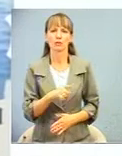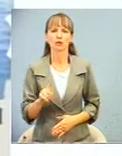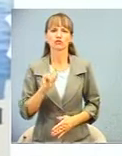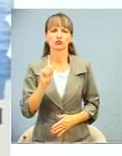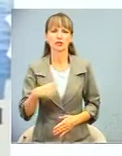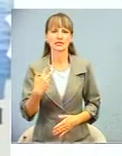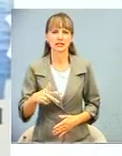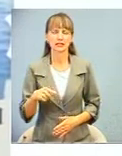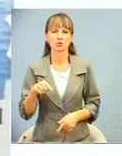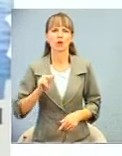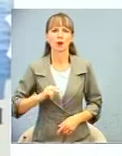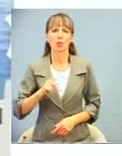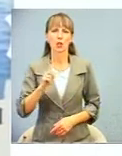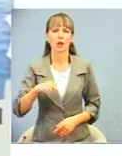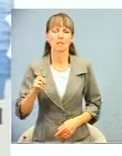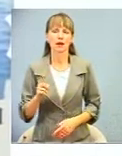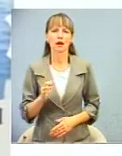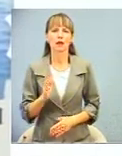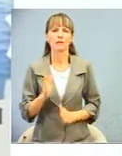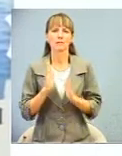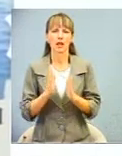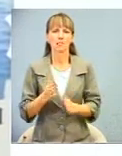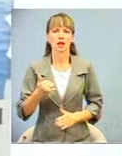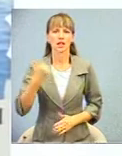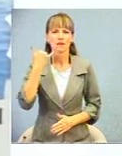студії працюватимуть номери прямих телефонів